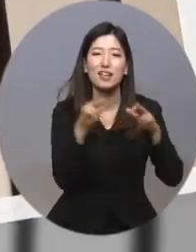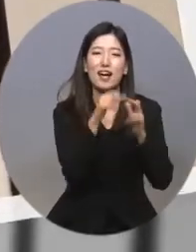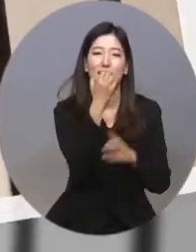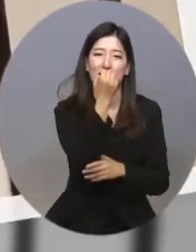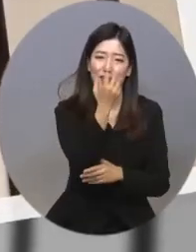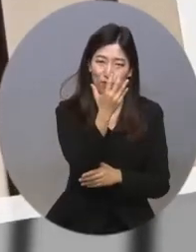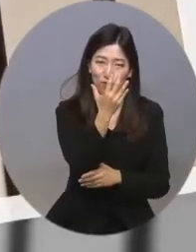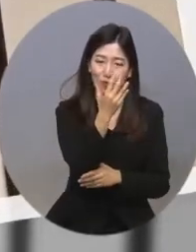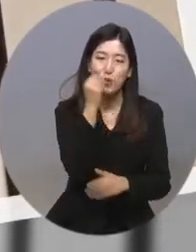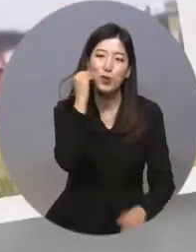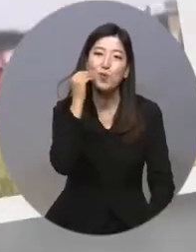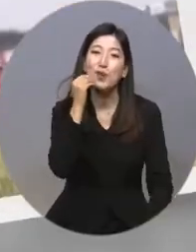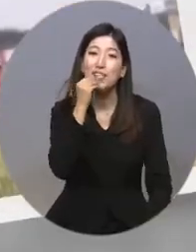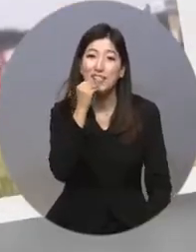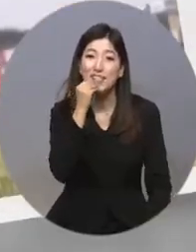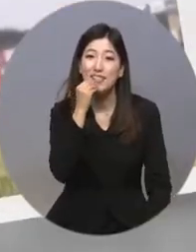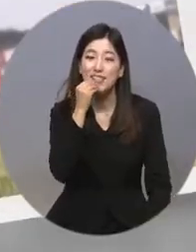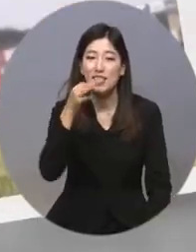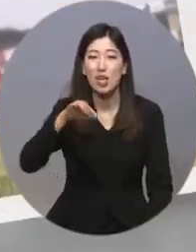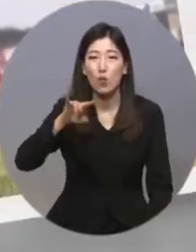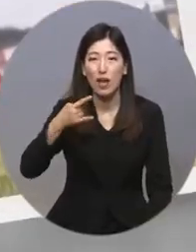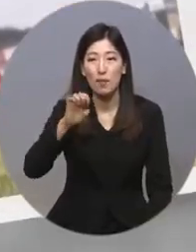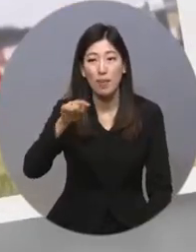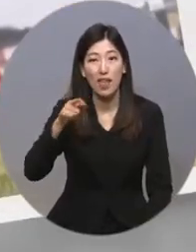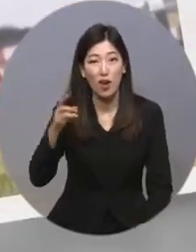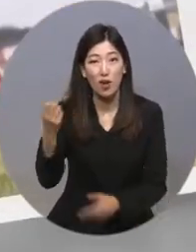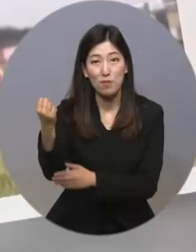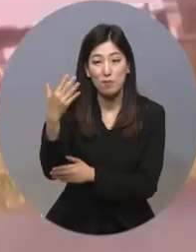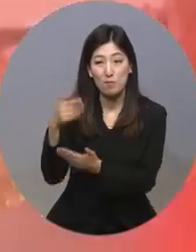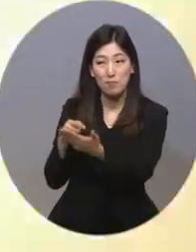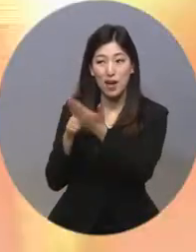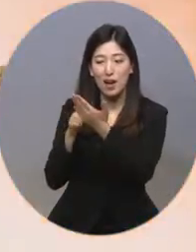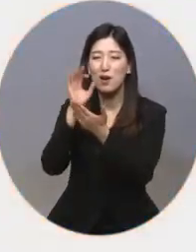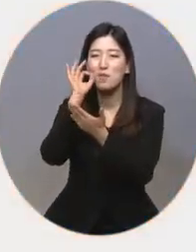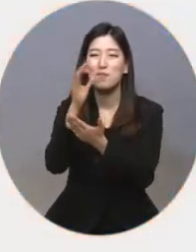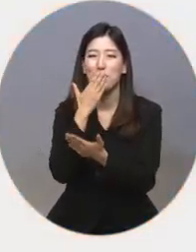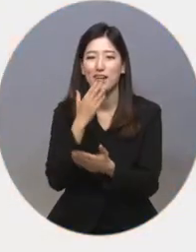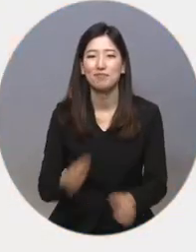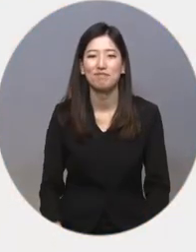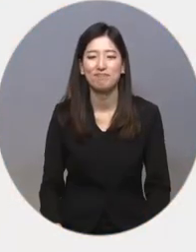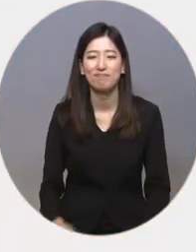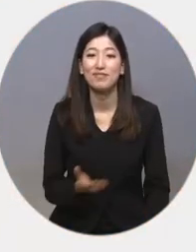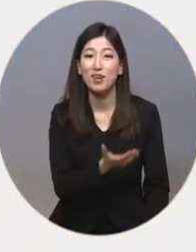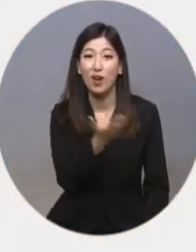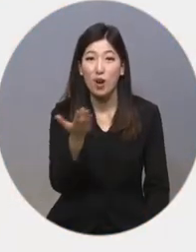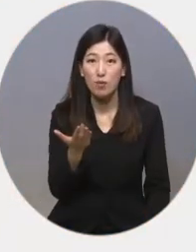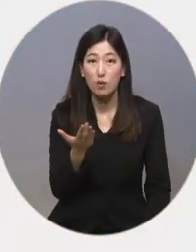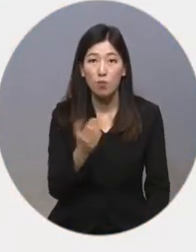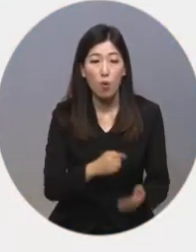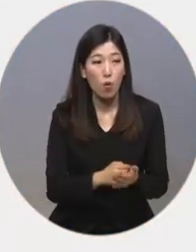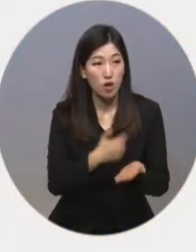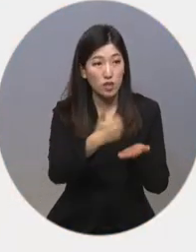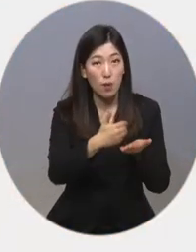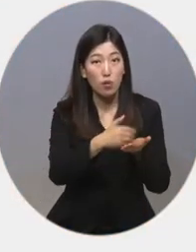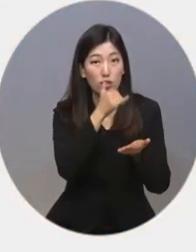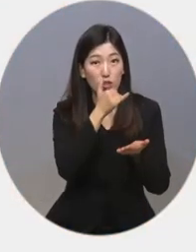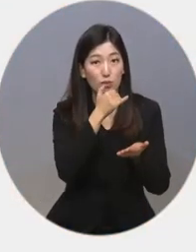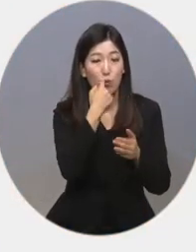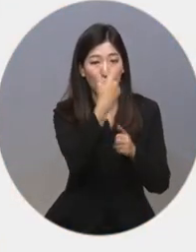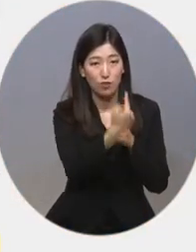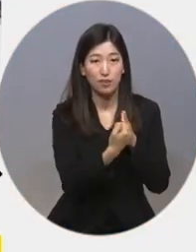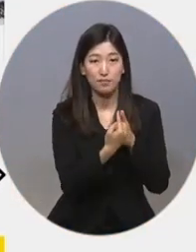웰페어뉴스 홈페이지를 통해 보다 다양한 소식을 접할 수 있습니다. 시청자 여러분의 제보를 기다립니다.